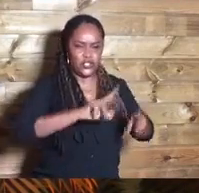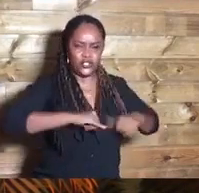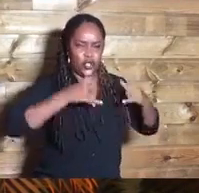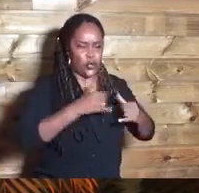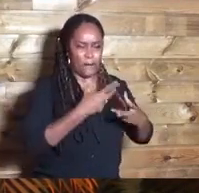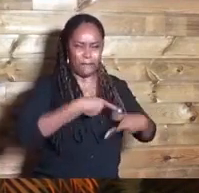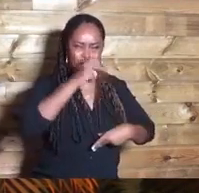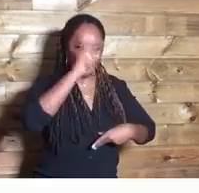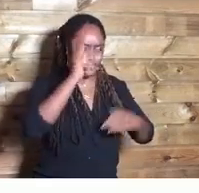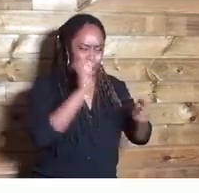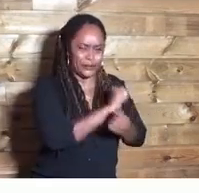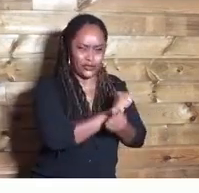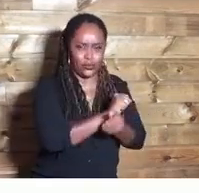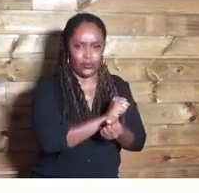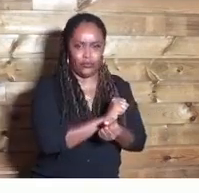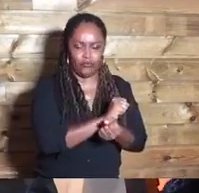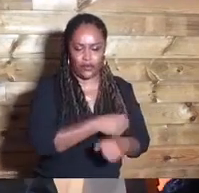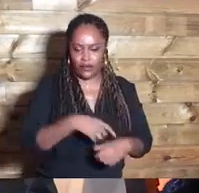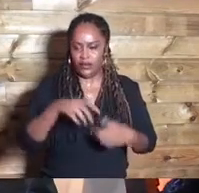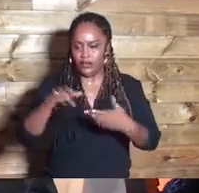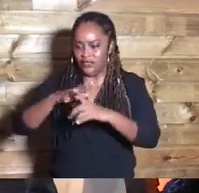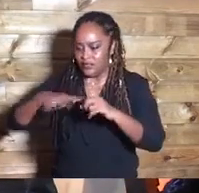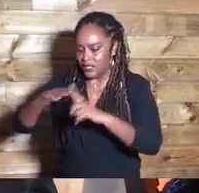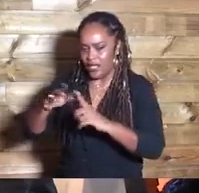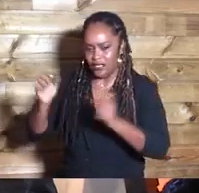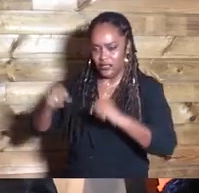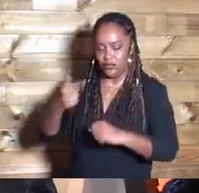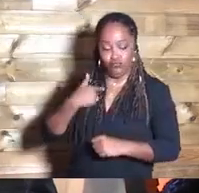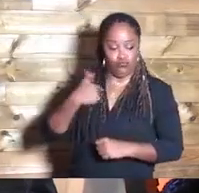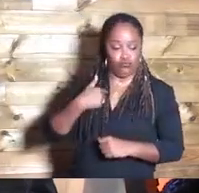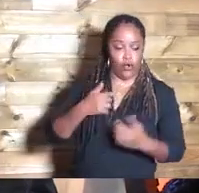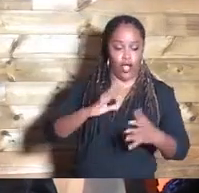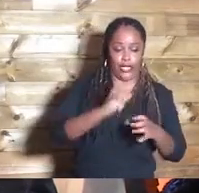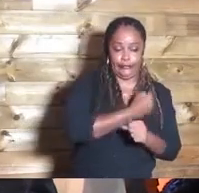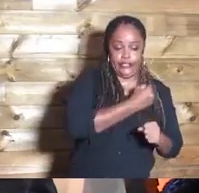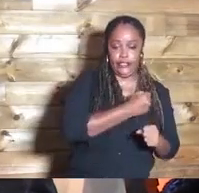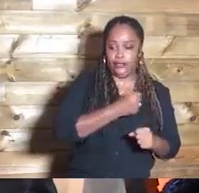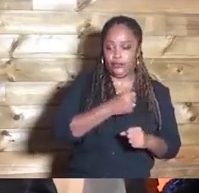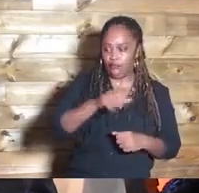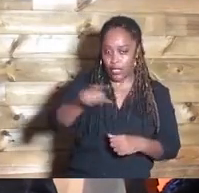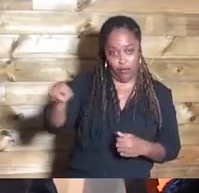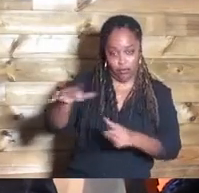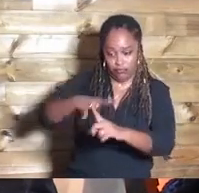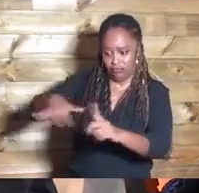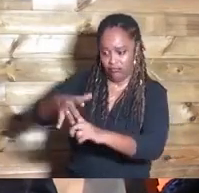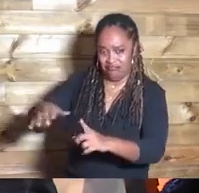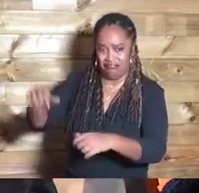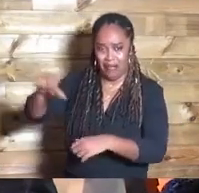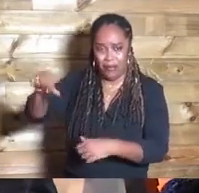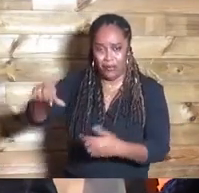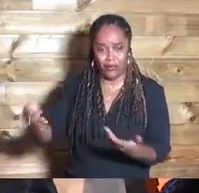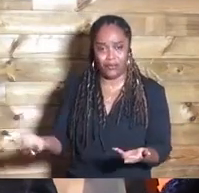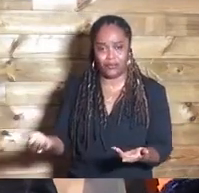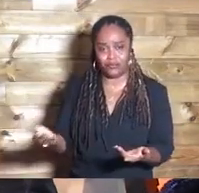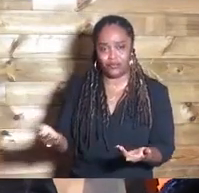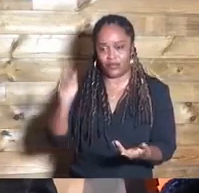yo fait? Parce que pas vous qui jugez yo. Est-ce que on peut dire qu'au son société qui réussit l'entreprise ne peut pas développer? Faut